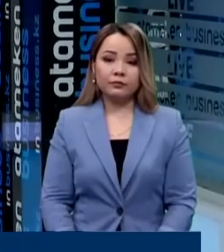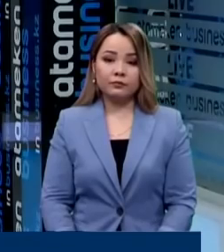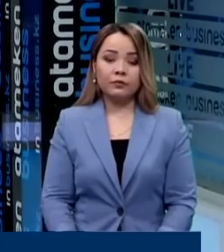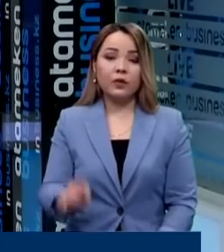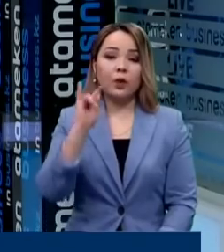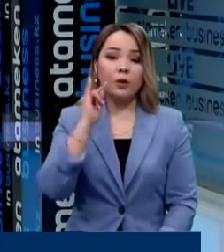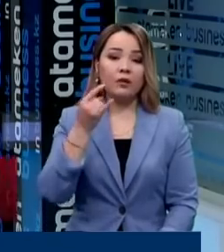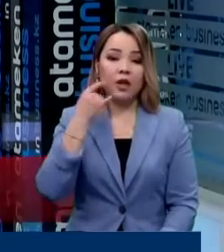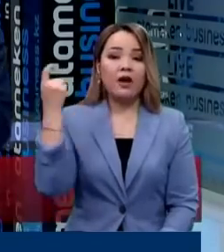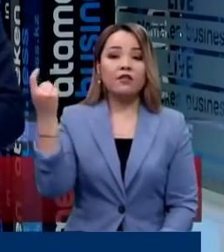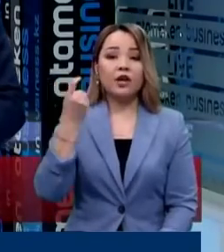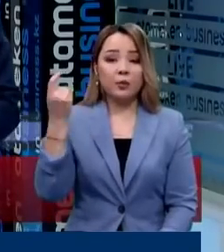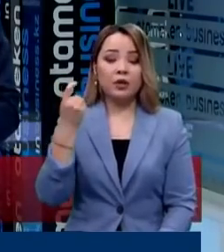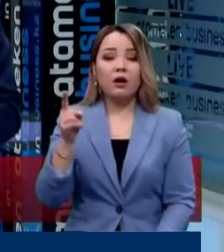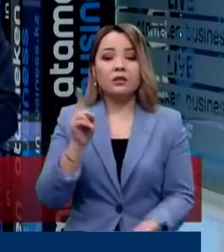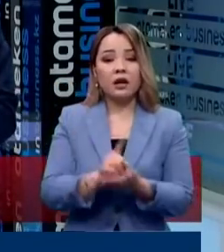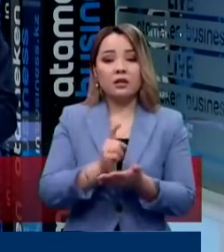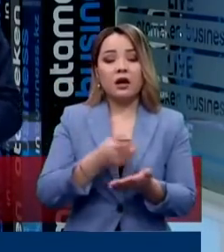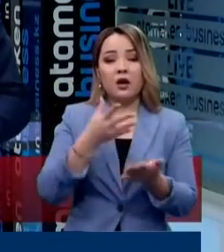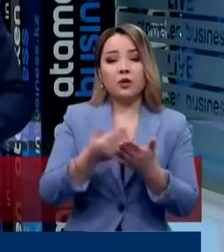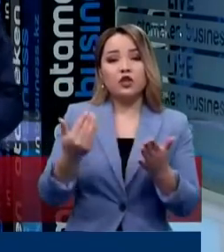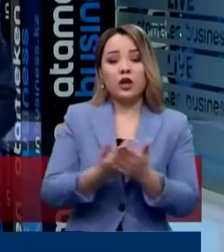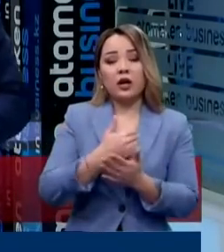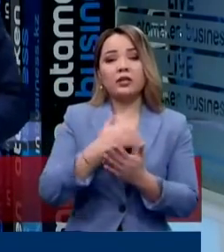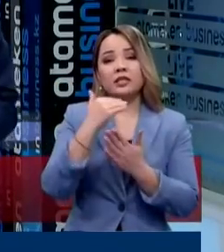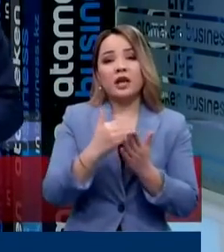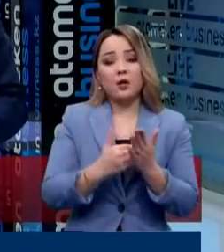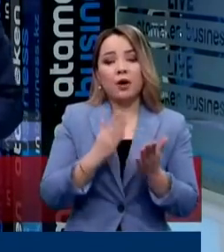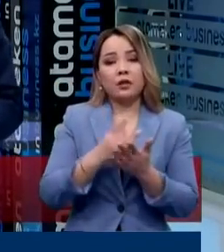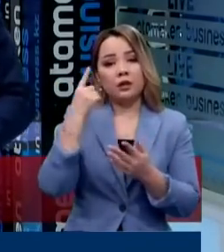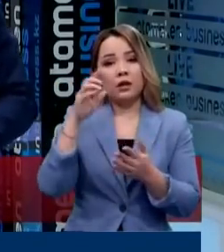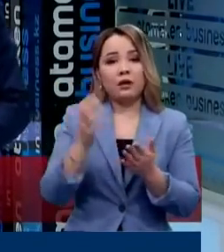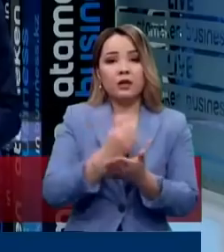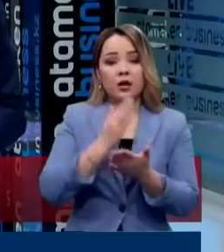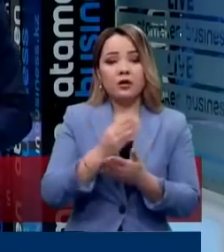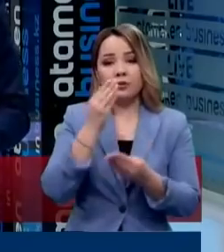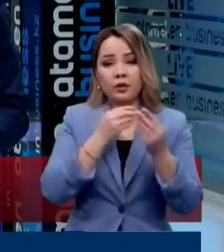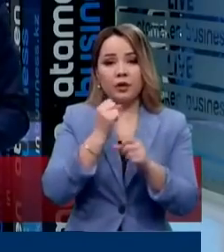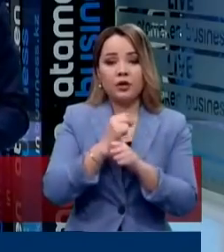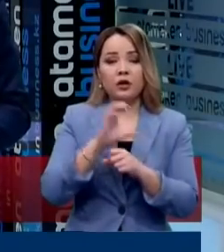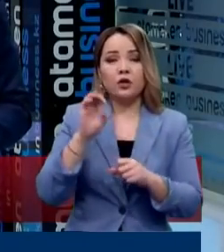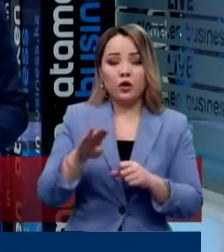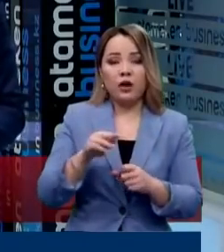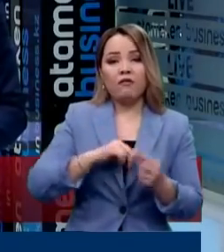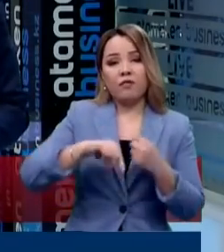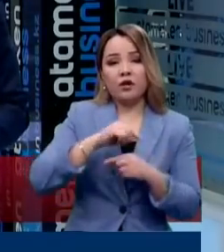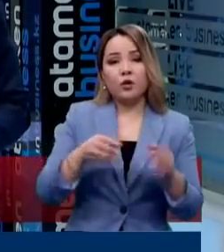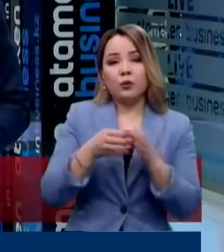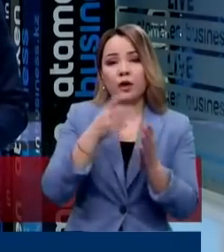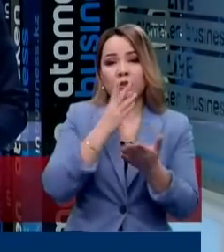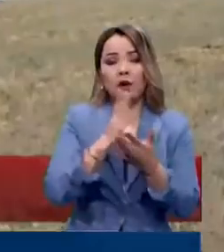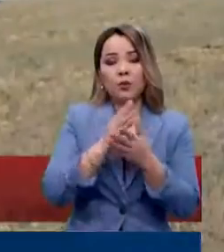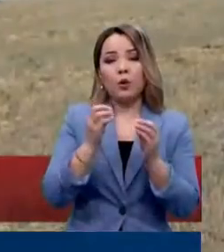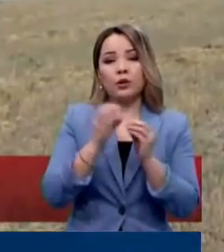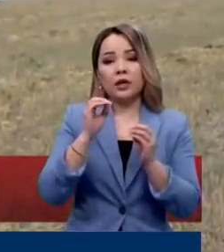Ал павлодарлық фермерлер салықтан жалтарудың жаңа схемасын ойлап тауыпты. Олар жалған шот фактура жасау арқылы шығындарын 10